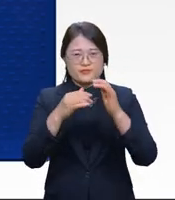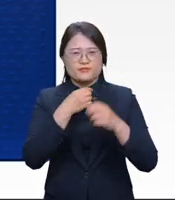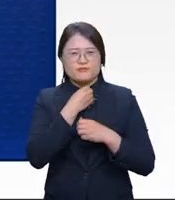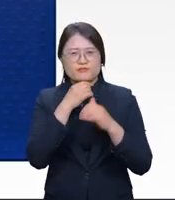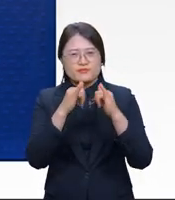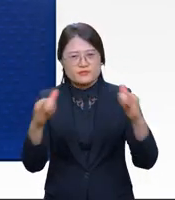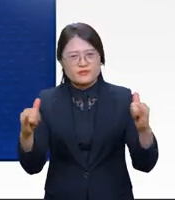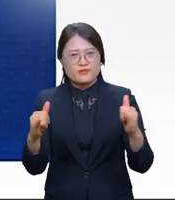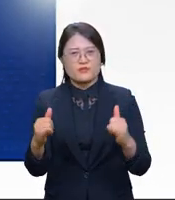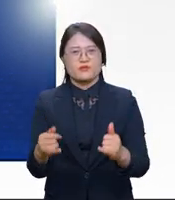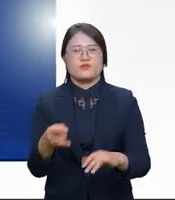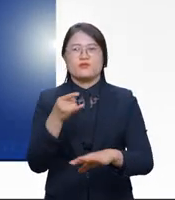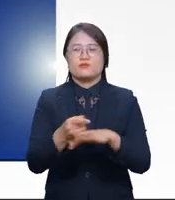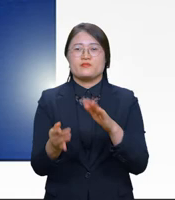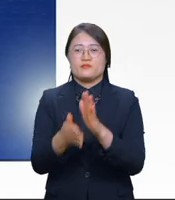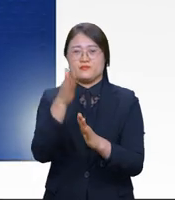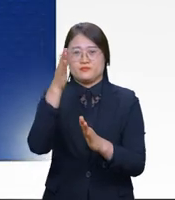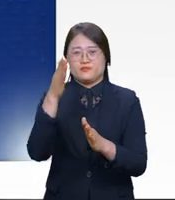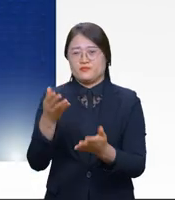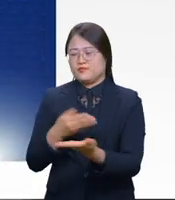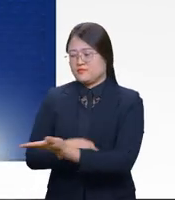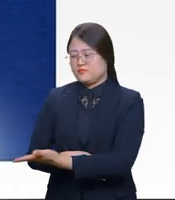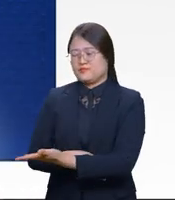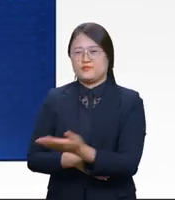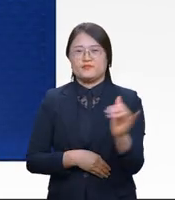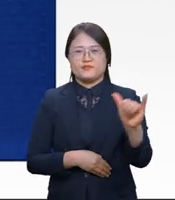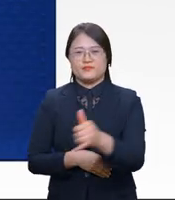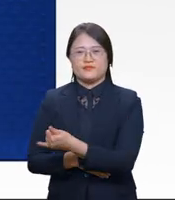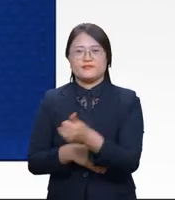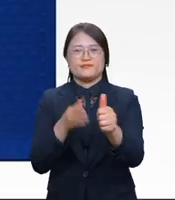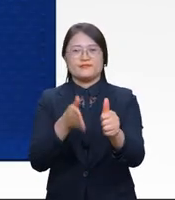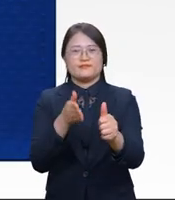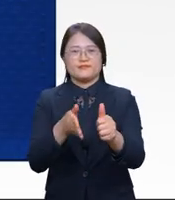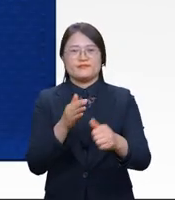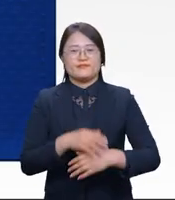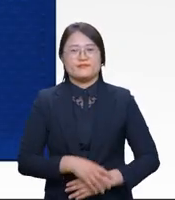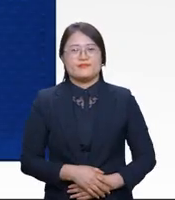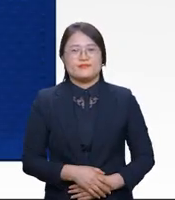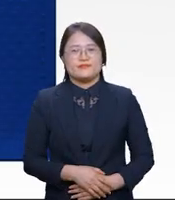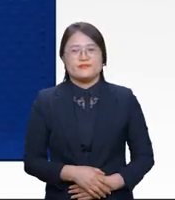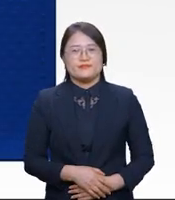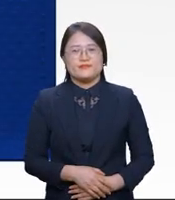구인 내용에 관심 있는 분들께서는 의왕 일자리센터로 문의 주시기 바랍니다.